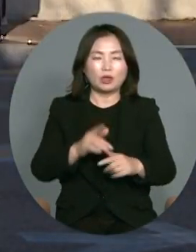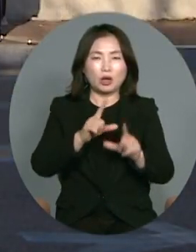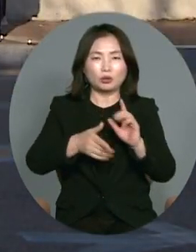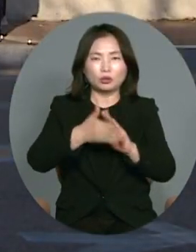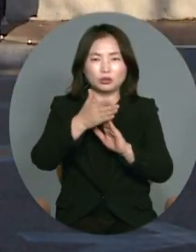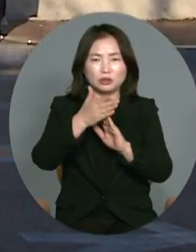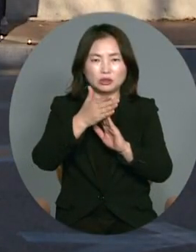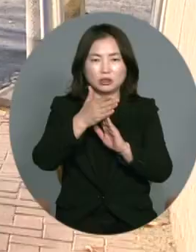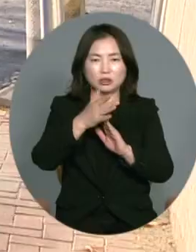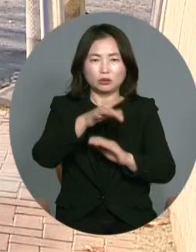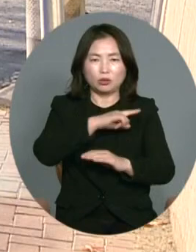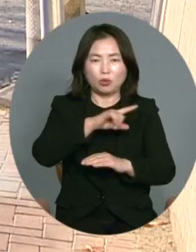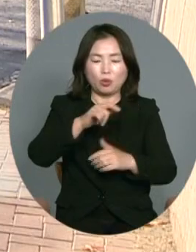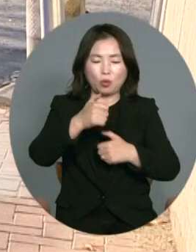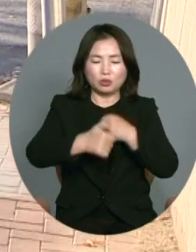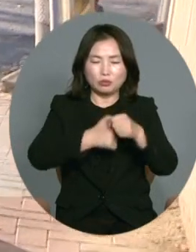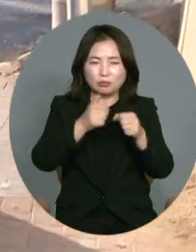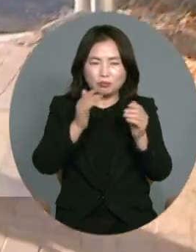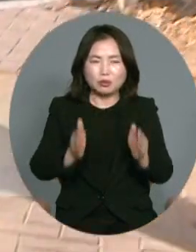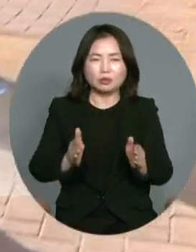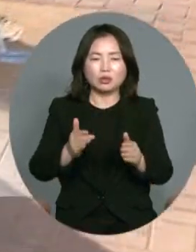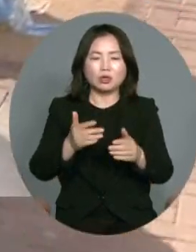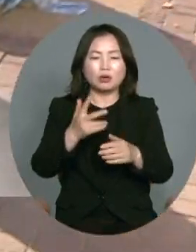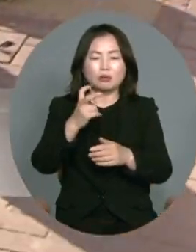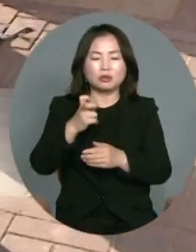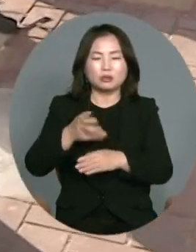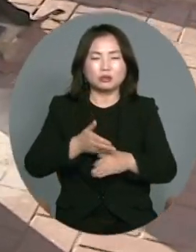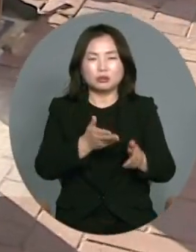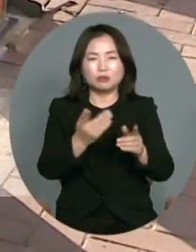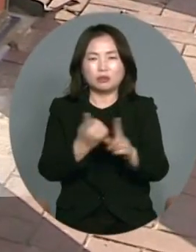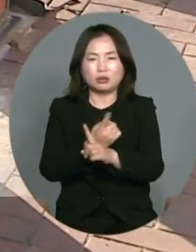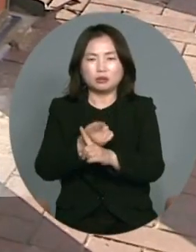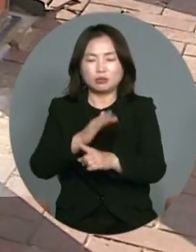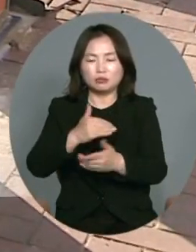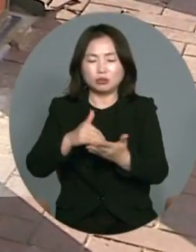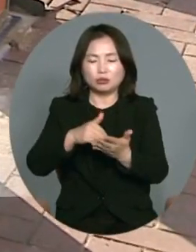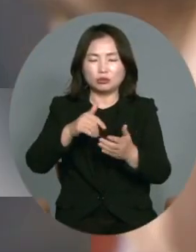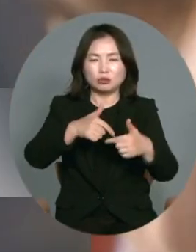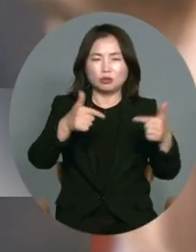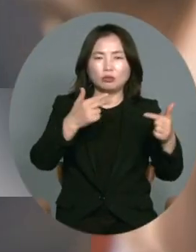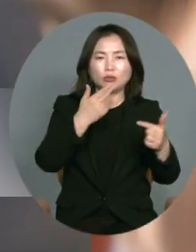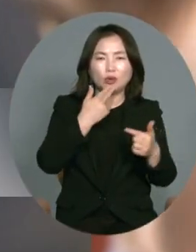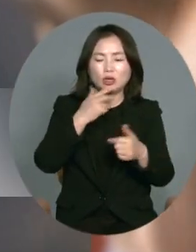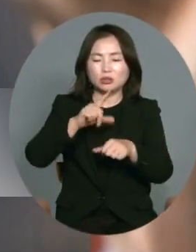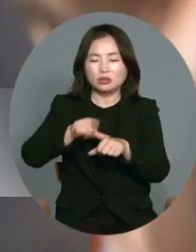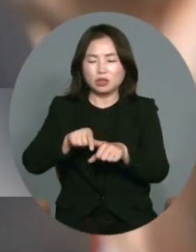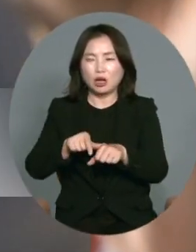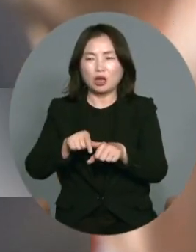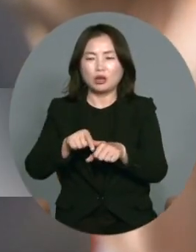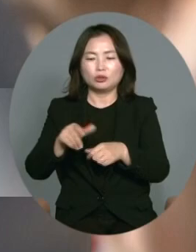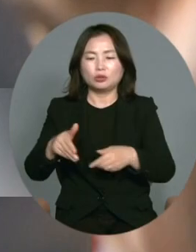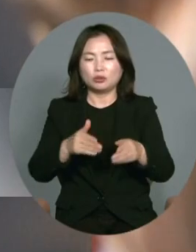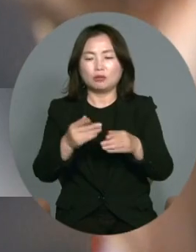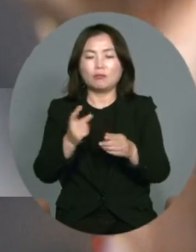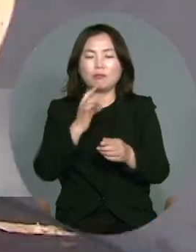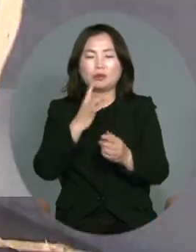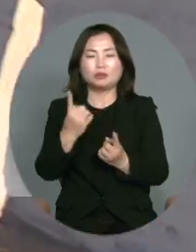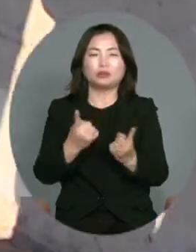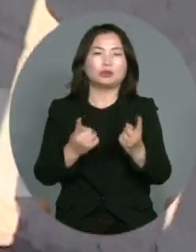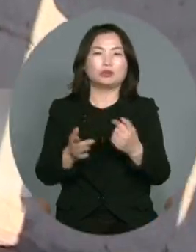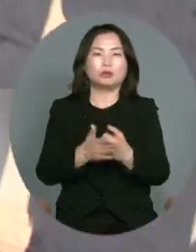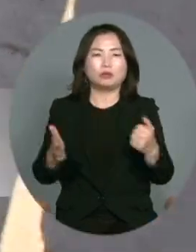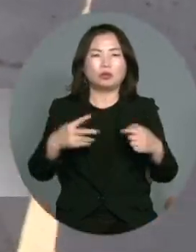안동시가 50년 만에 버스 노선을 전면 개편했지만 버스 숫자를 늘리지 않고 시간대와 노선만